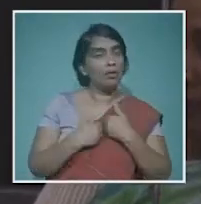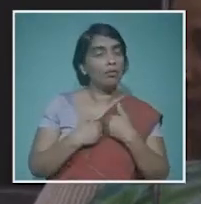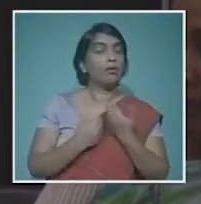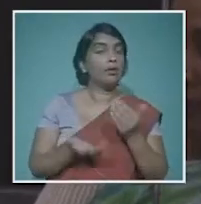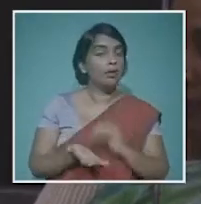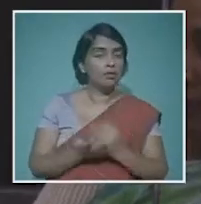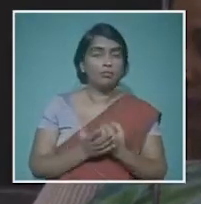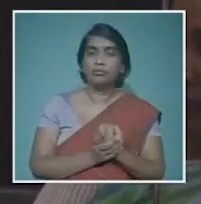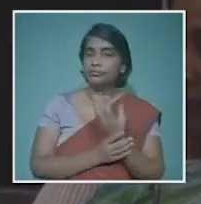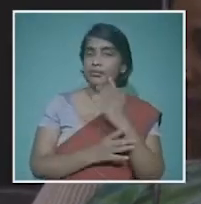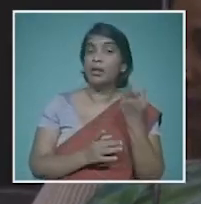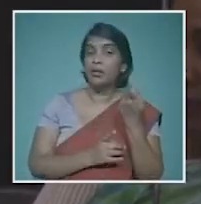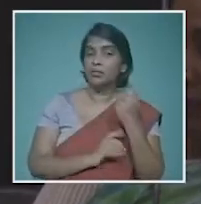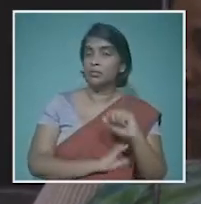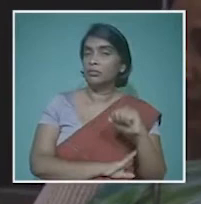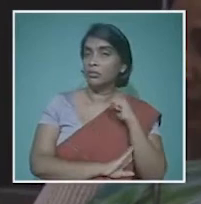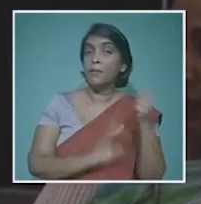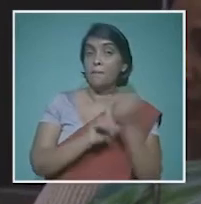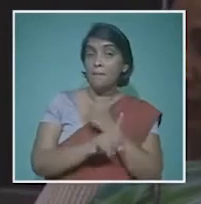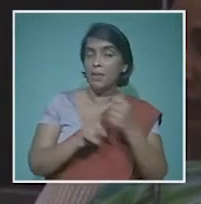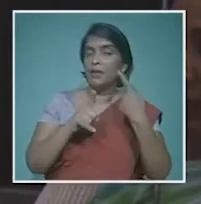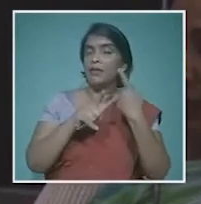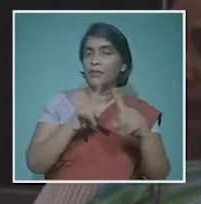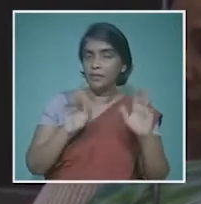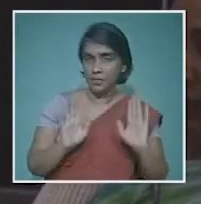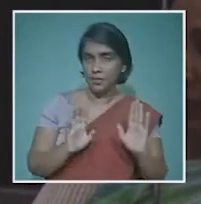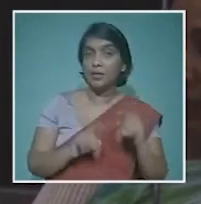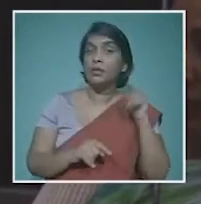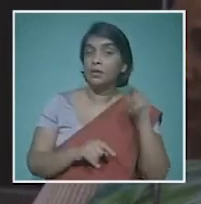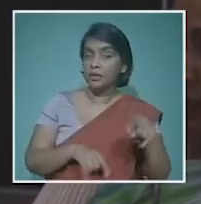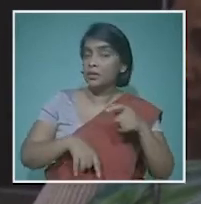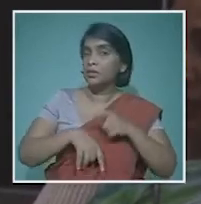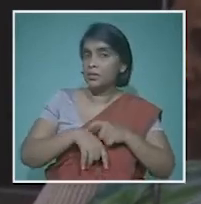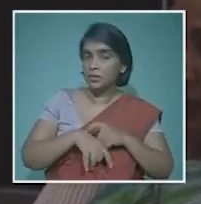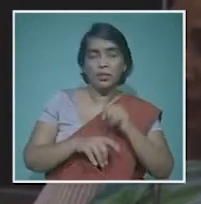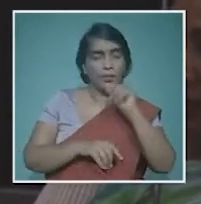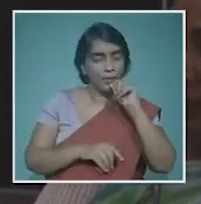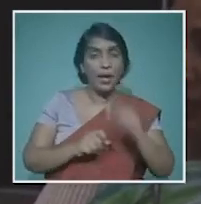නැවත පුබුදුන ආර්ථික බලවේගයක් ඇතිකරොත් පමණයි මේ මොහොතේ